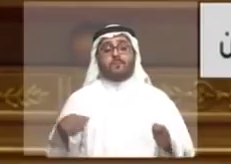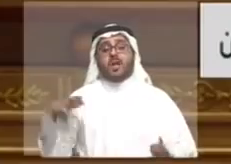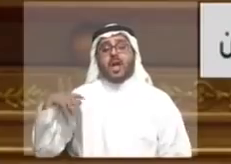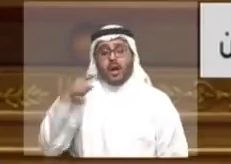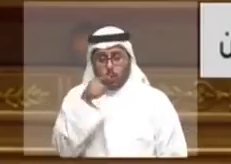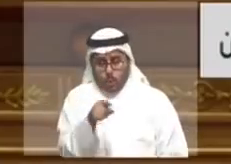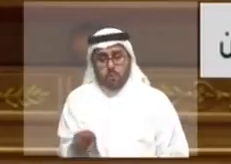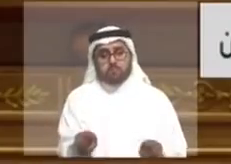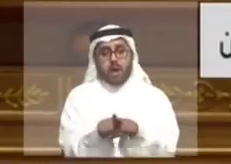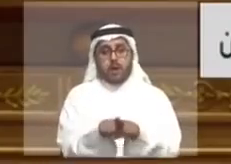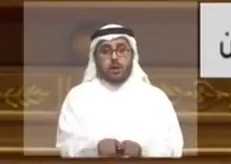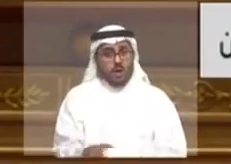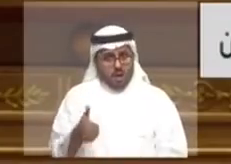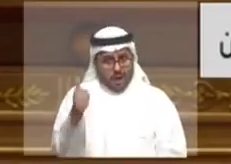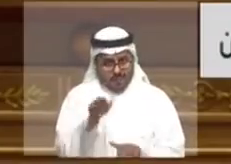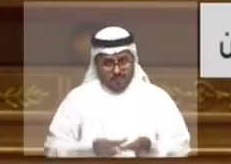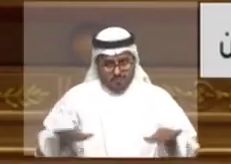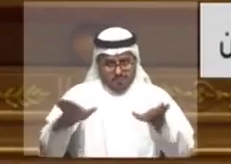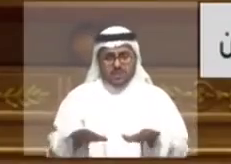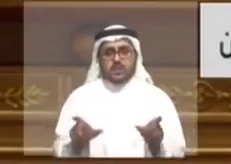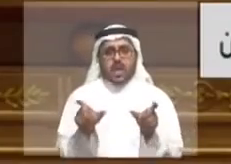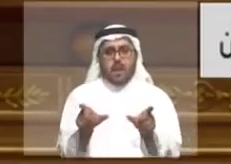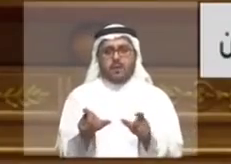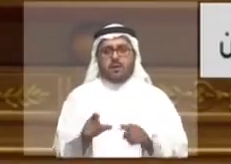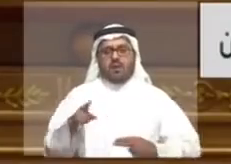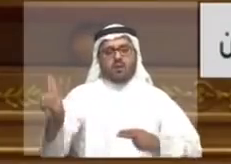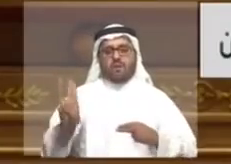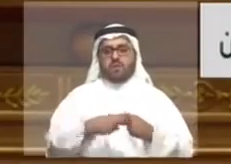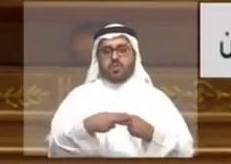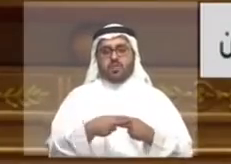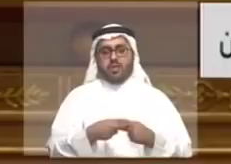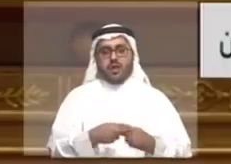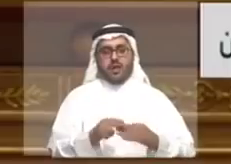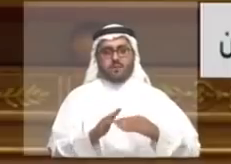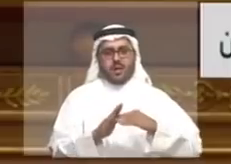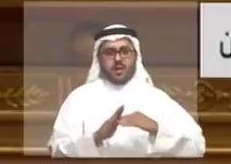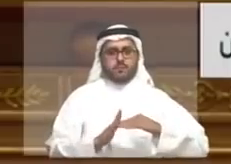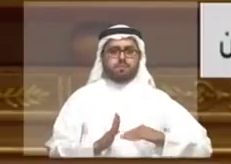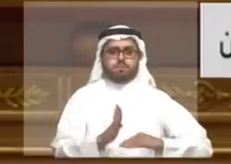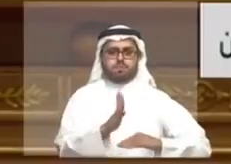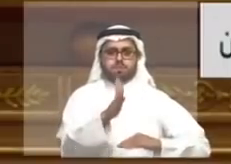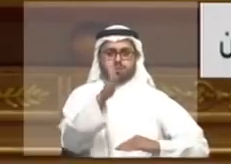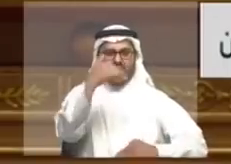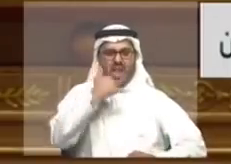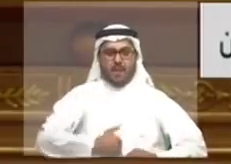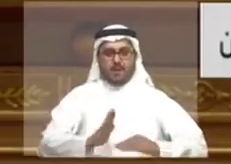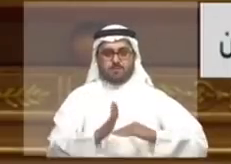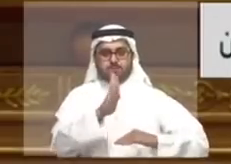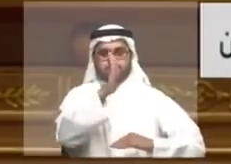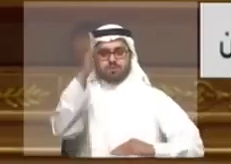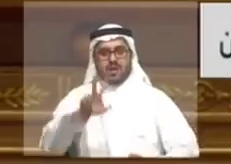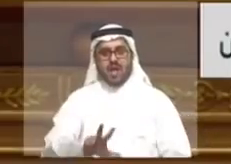الذي أدان بشدة إطلاق ميليشيات الحوثي الإرهابية